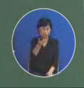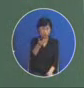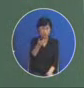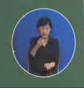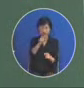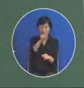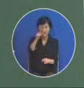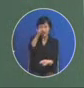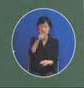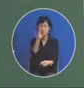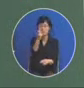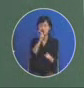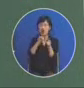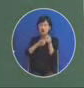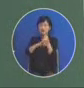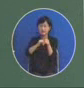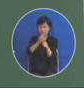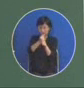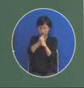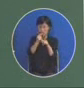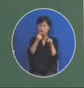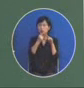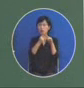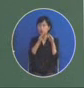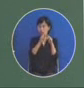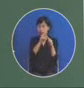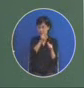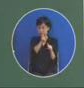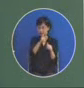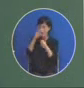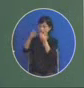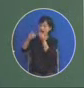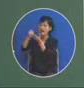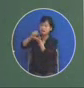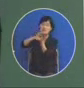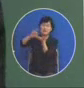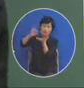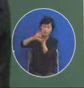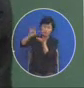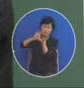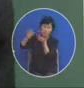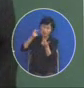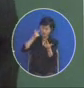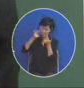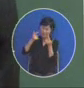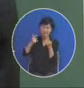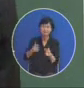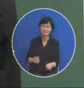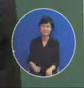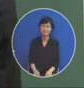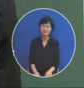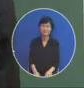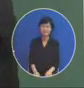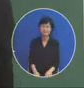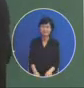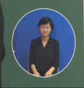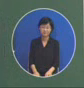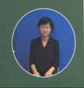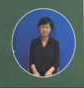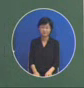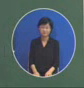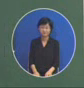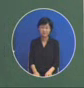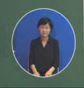반드시 하나님이 대표적으로 서시게 되어 있습니다. You and the church that hold on to the covenant of Mount Calvary, without a doubt, God will establish you